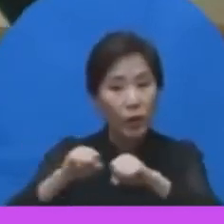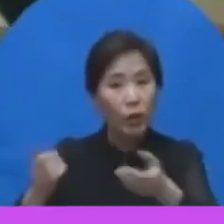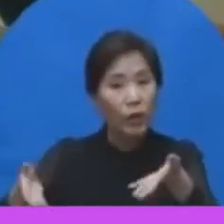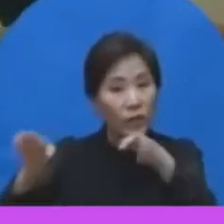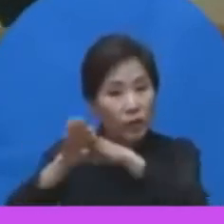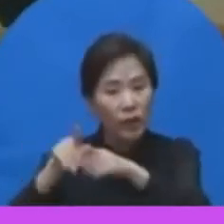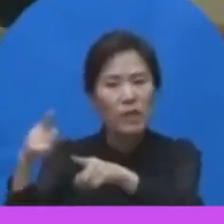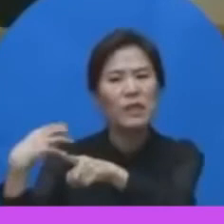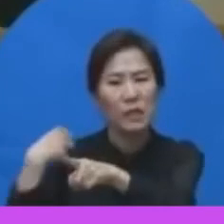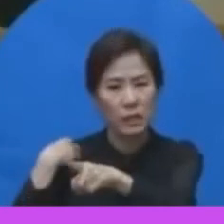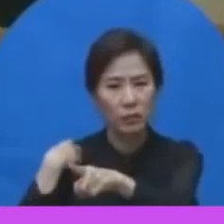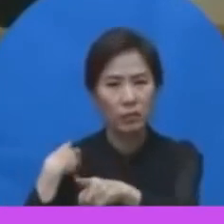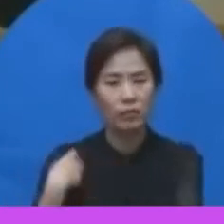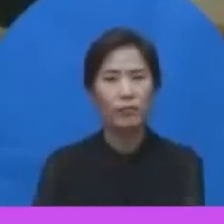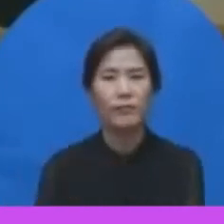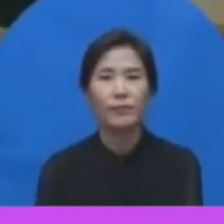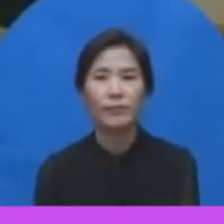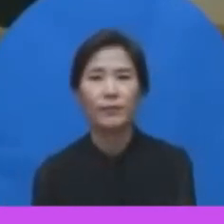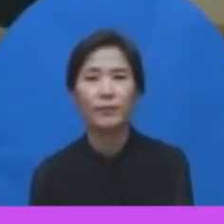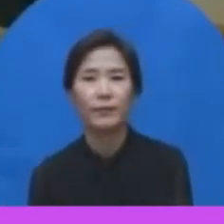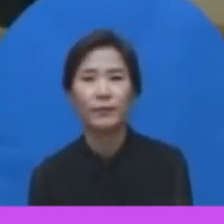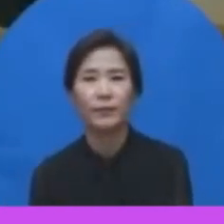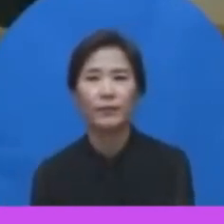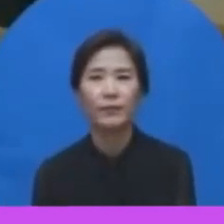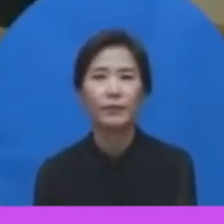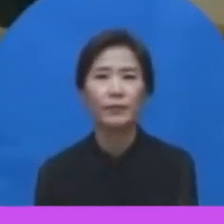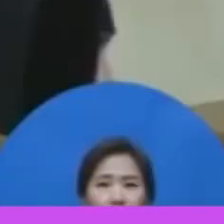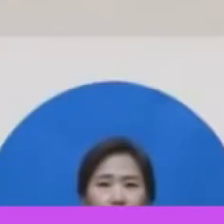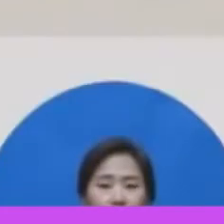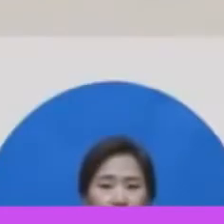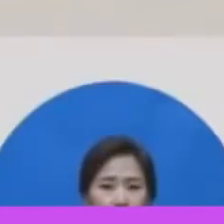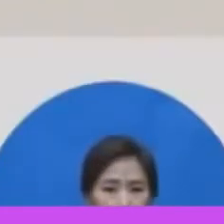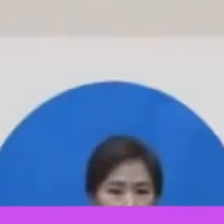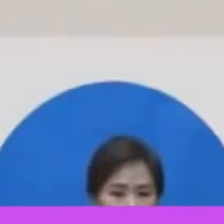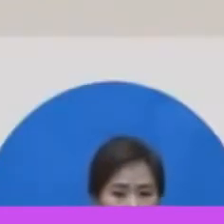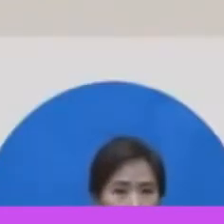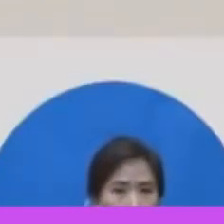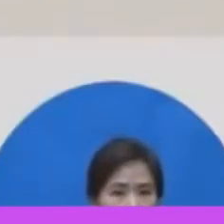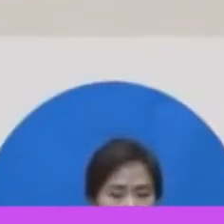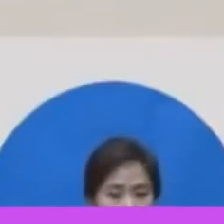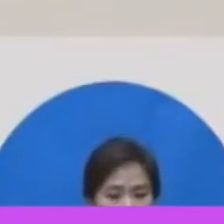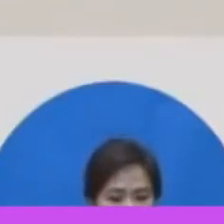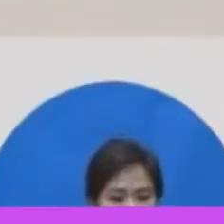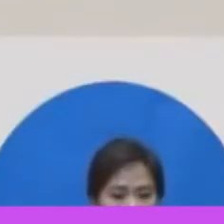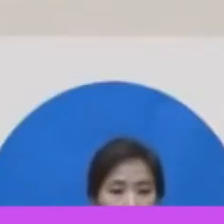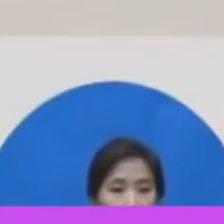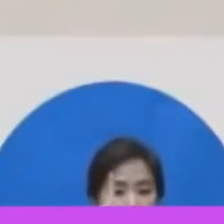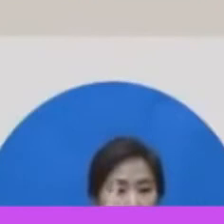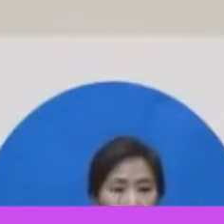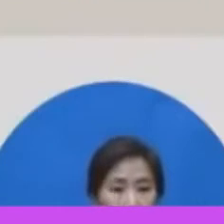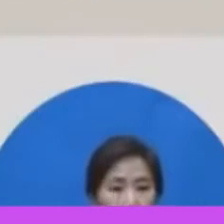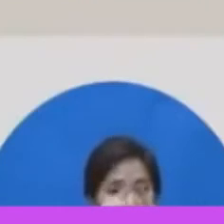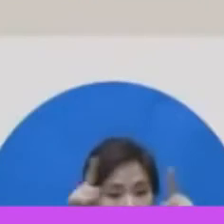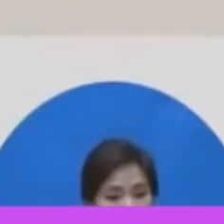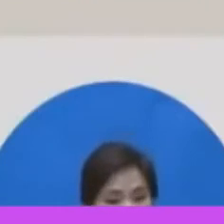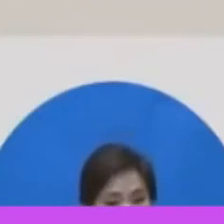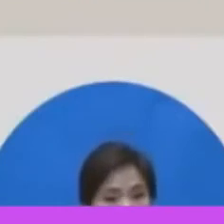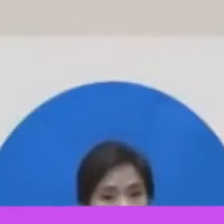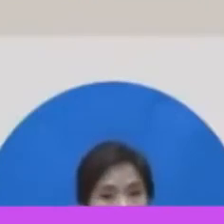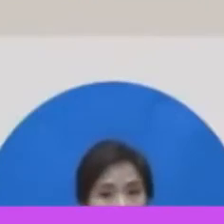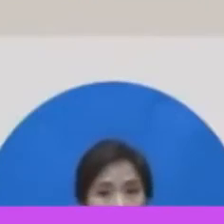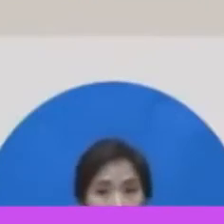있지 않을까라는 그런 생각이 들고요. 그 다음에 이제 이 사건과 관련해서 설립 신고증 교부 후에는 어떻게 할 것인가